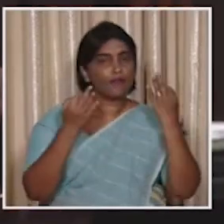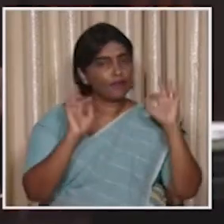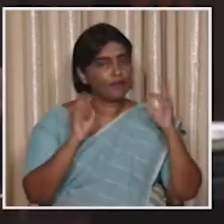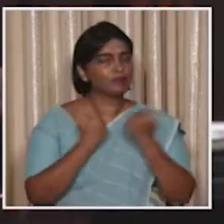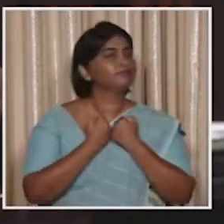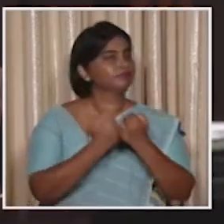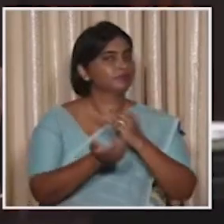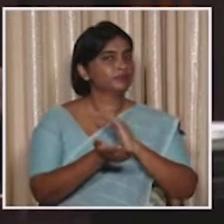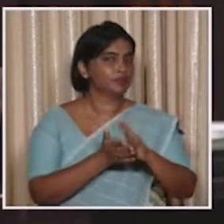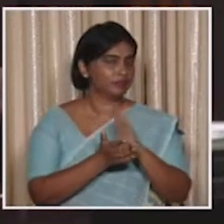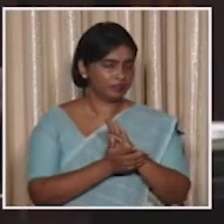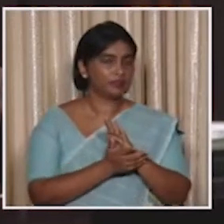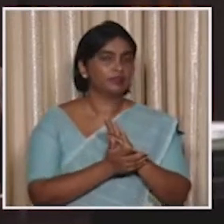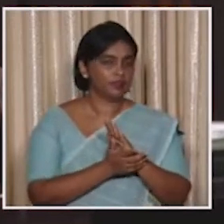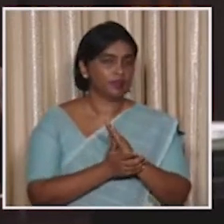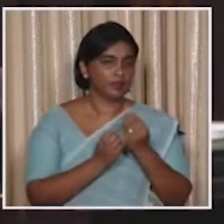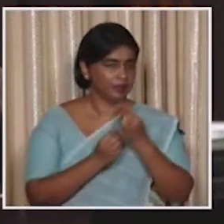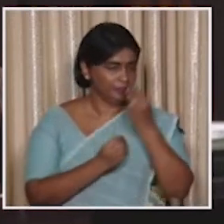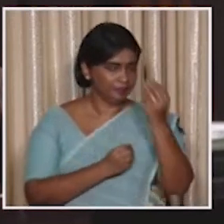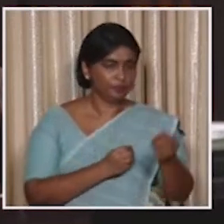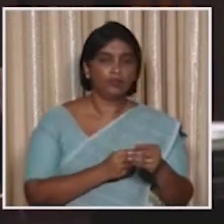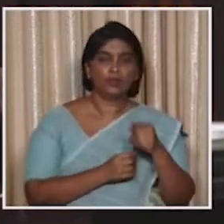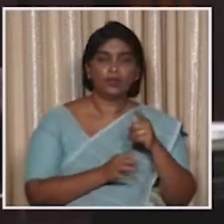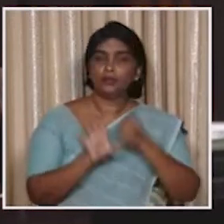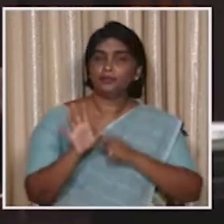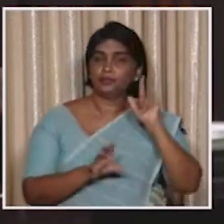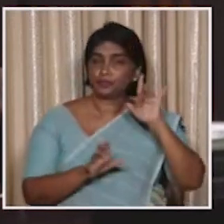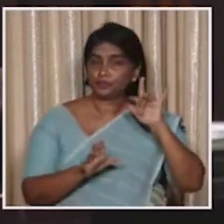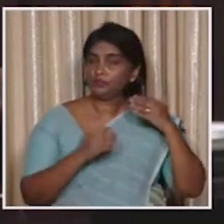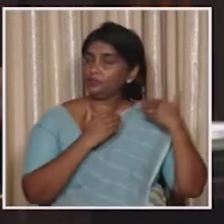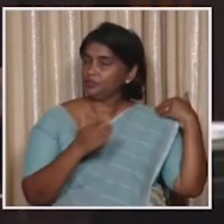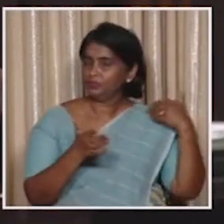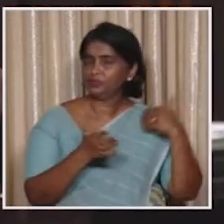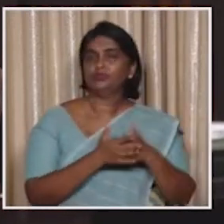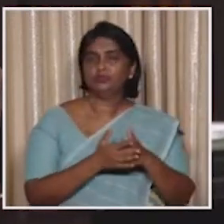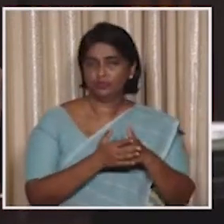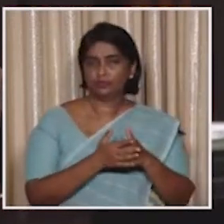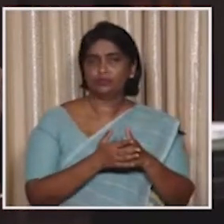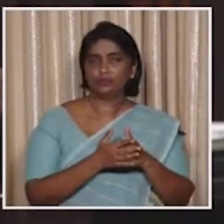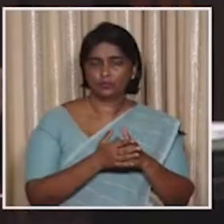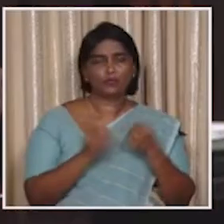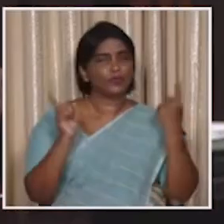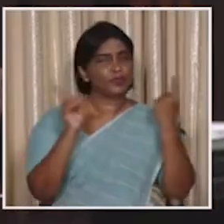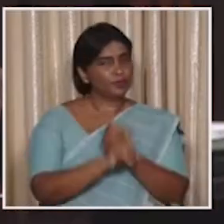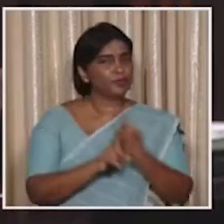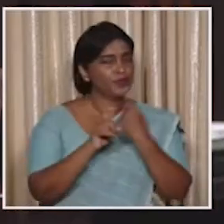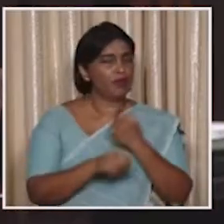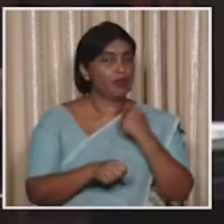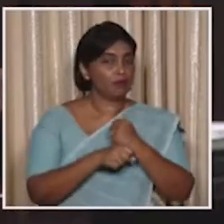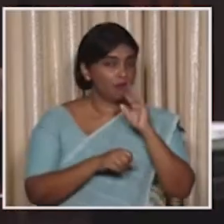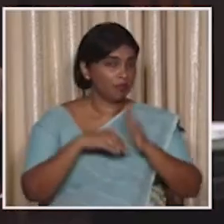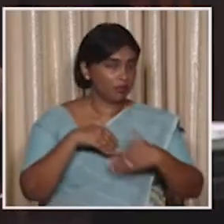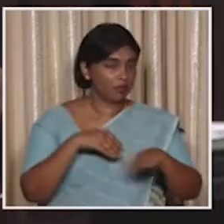பாதை அமைகிறதுக்கான காரணம் 75 வருடங்களாக இலங்கையிலே மாறி மாறி ஆட்சி செய்த ஆட்சியாளர்கள் இந்த மக்களுக்கு தேவையான போக்குவரத்துக்கான அந்த